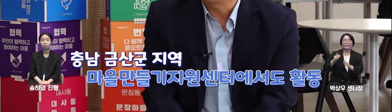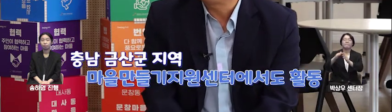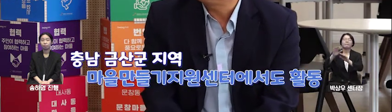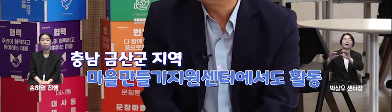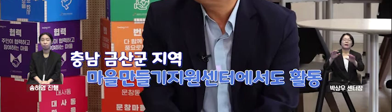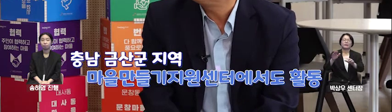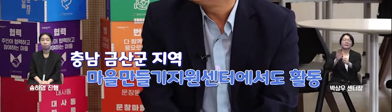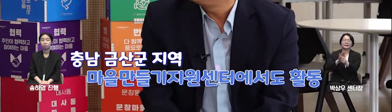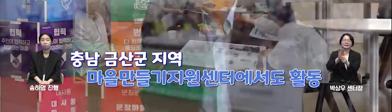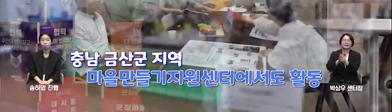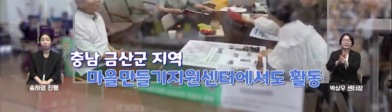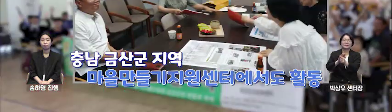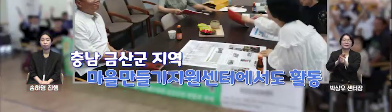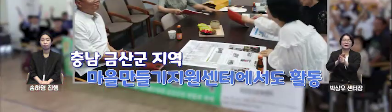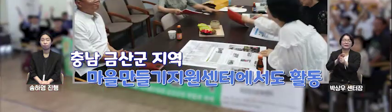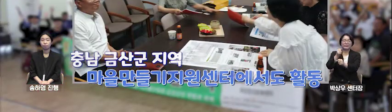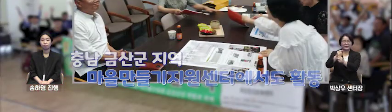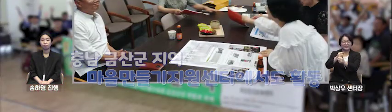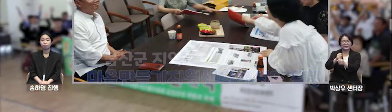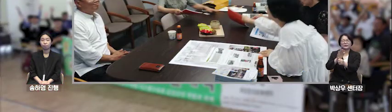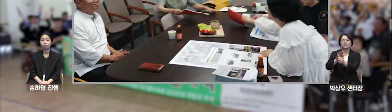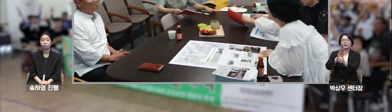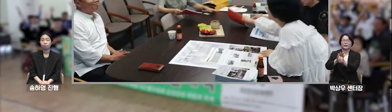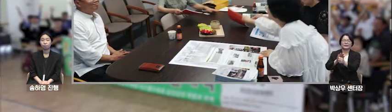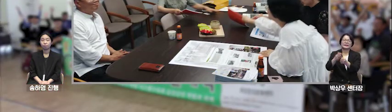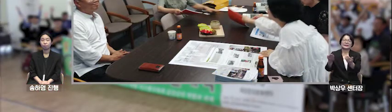마지막 일을 좀 했고요.